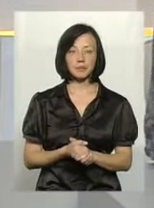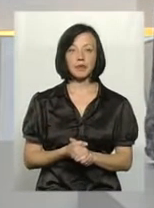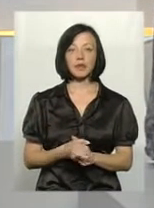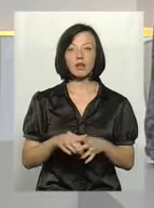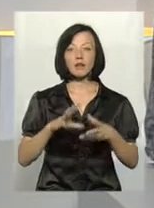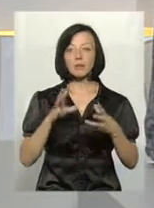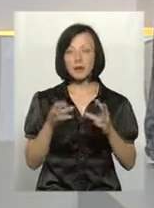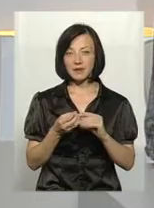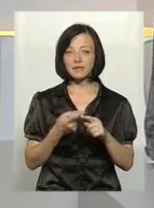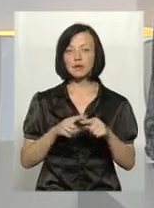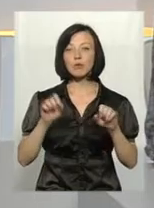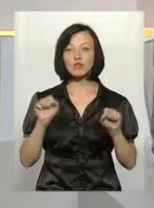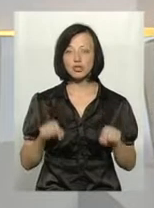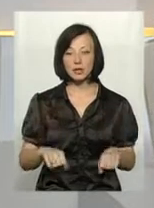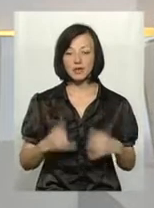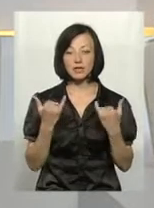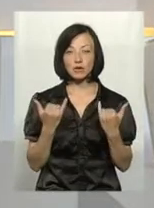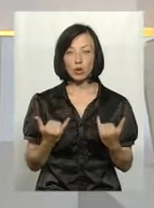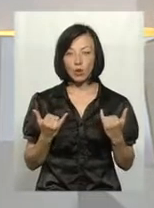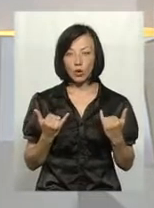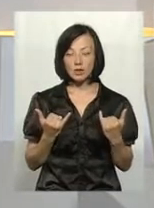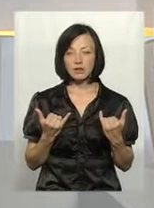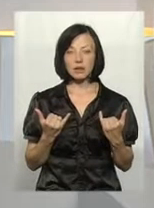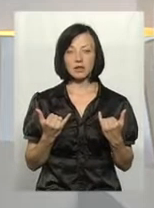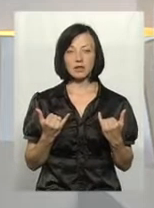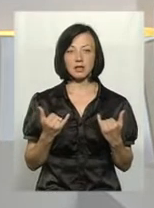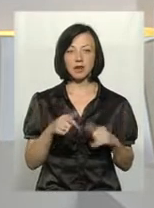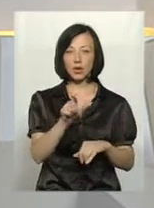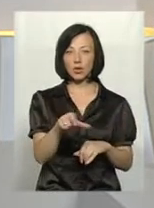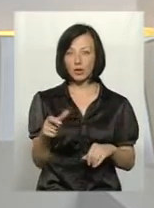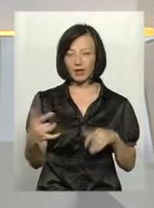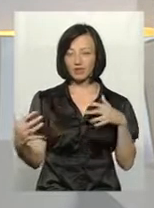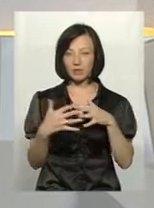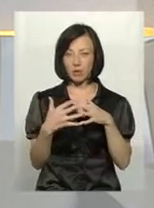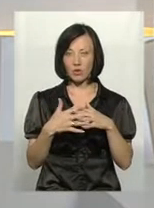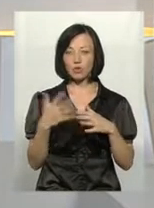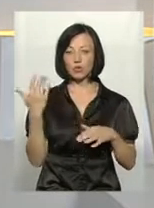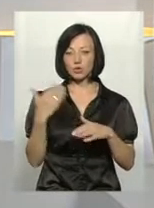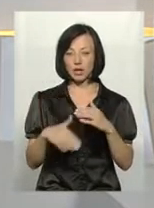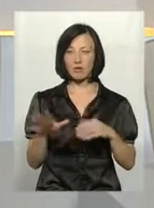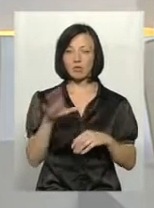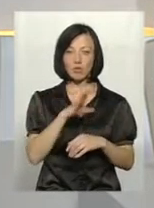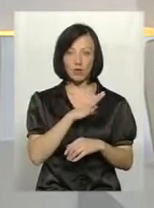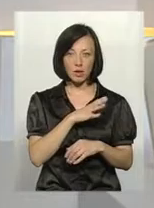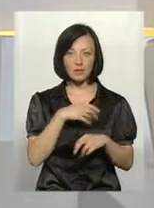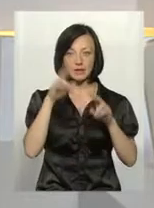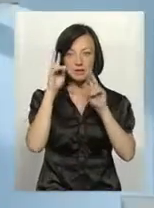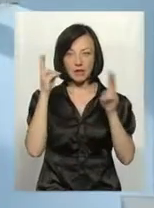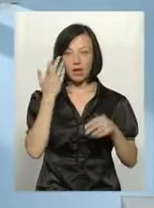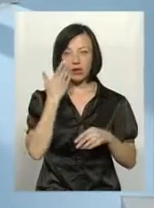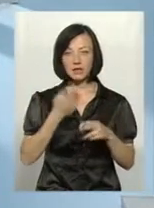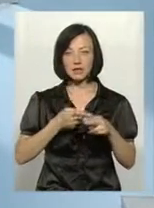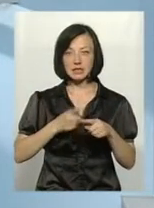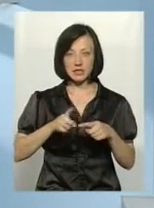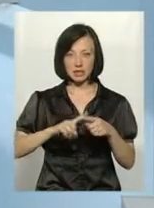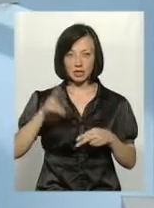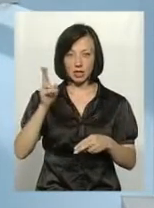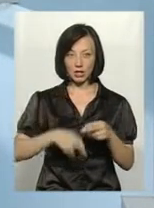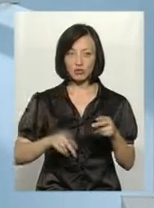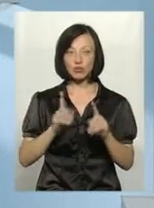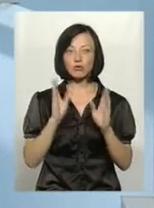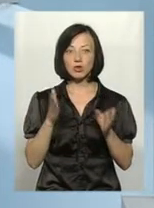принципі, це можливо. На сьогодні для того контингенту людей, які сьогодні на фронті, пройшов фронт, і ми не знаємо, коли ж ця війна закінчиться, зрештою, і